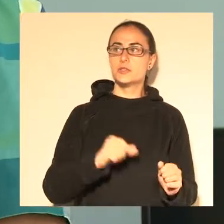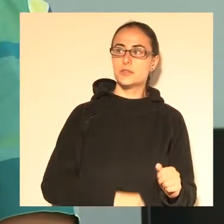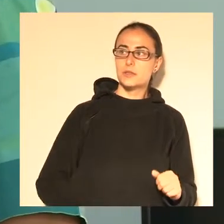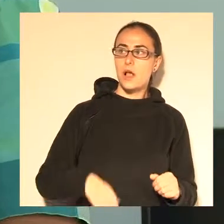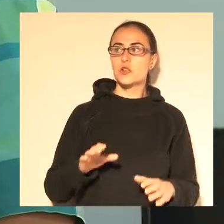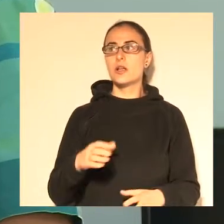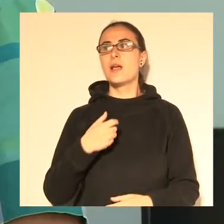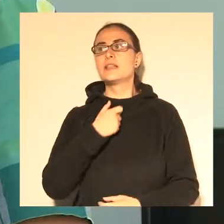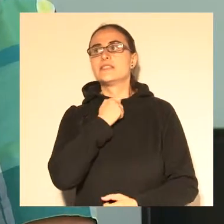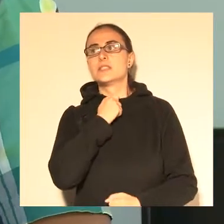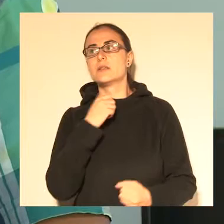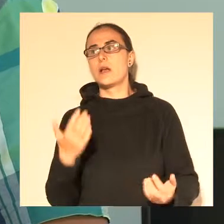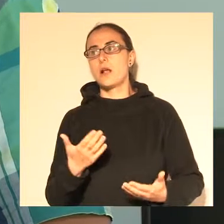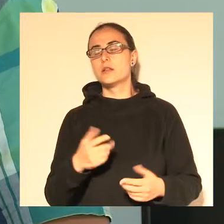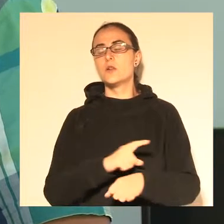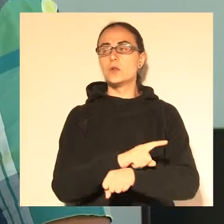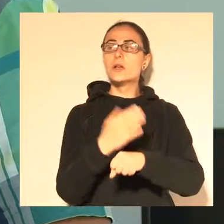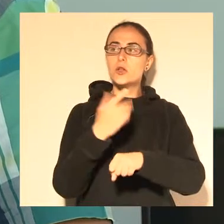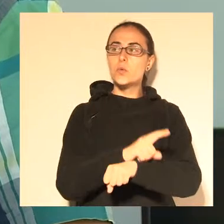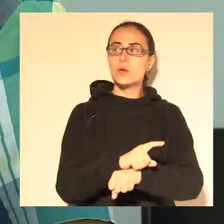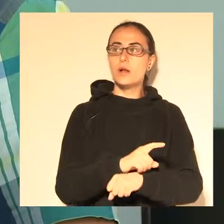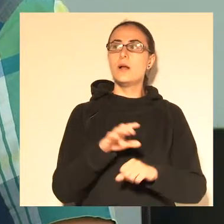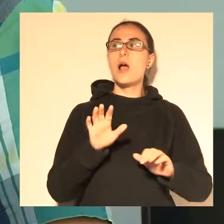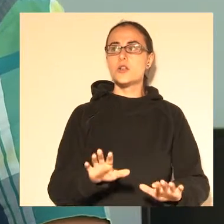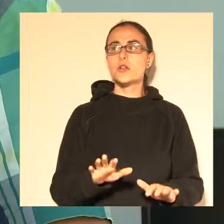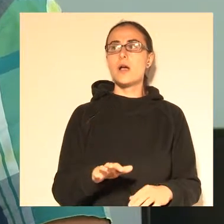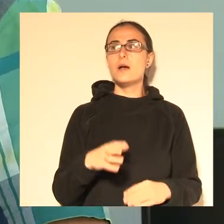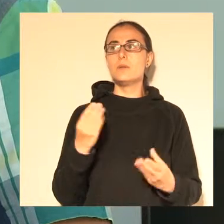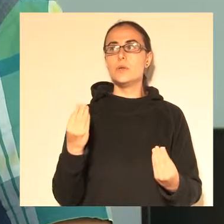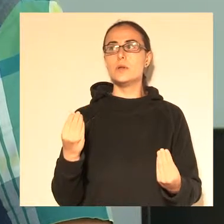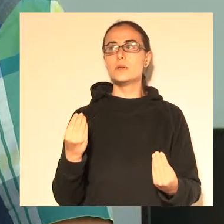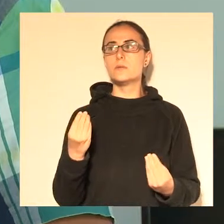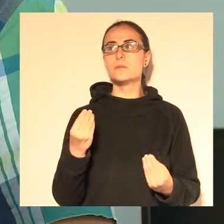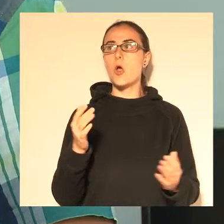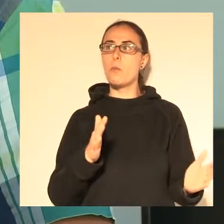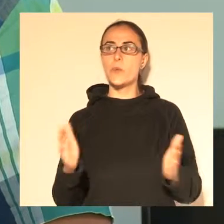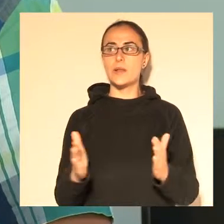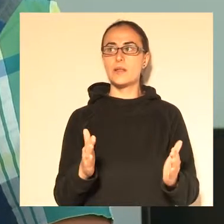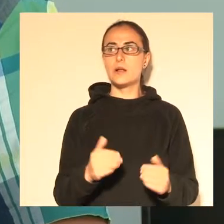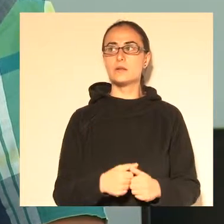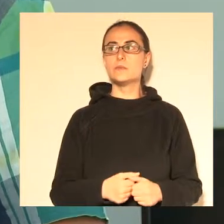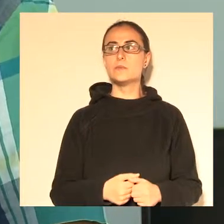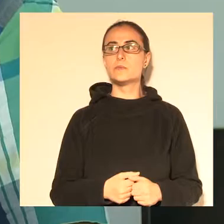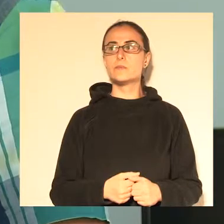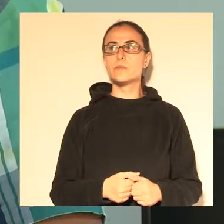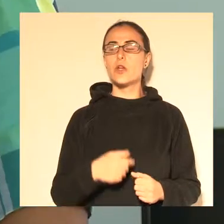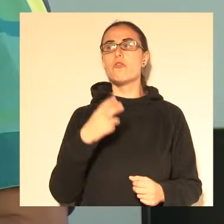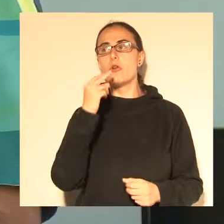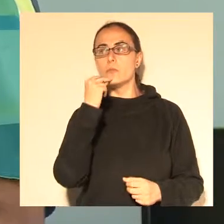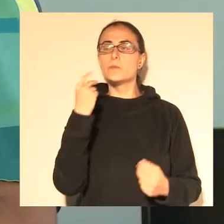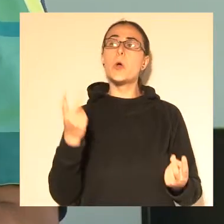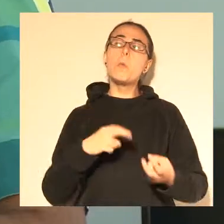acea fixie Cam cât durează de asta mulți la un moment dat umblam după